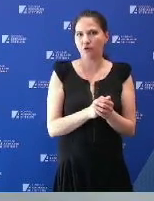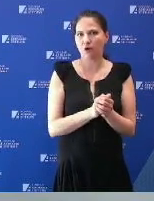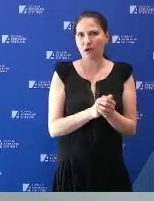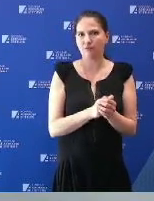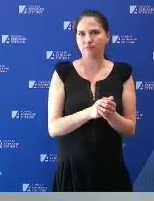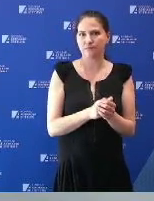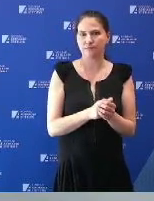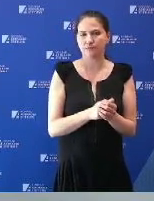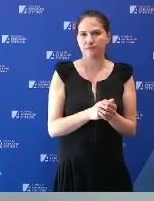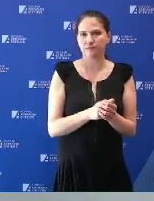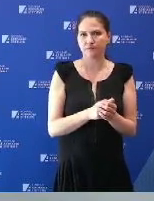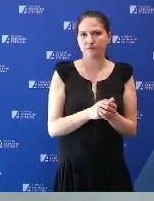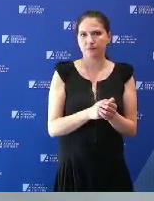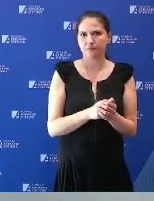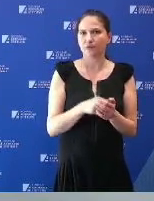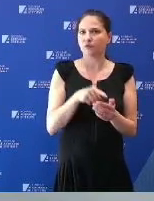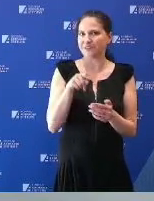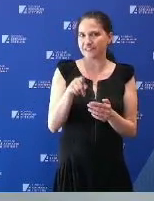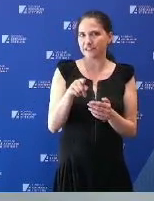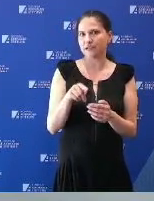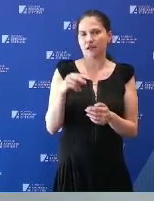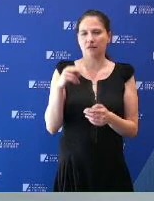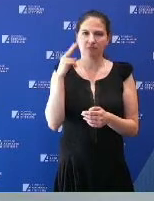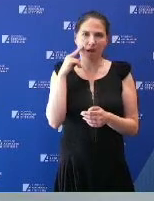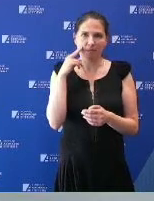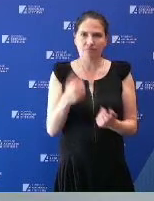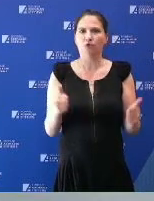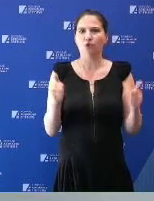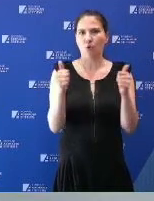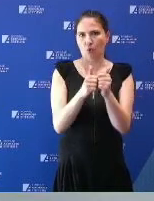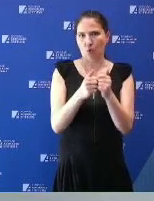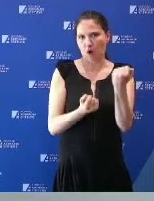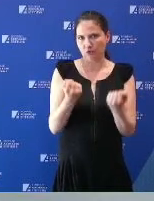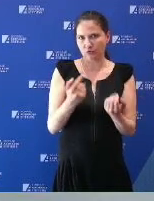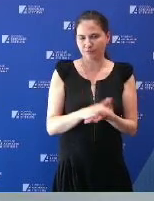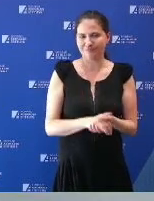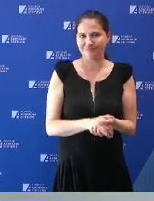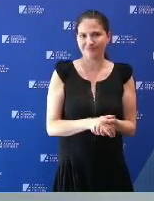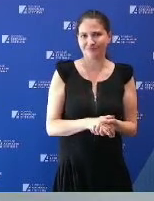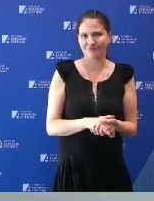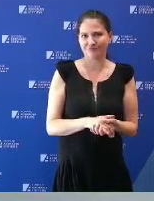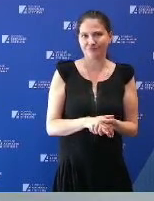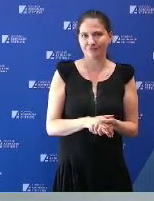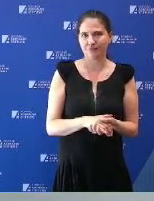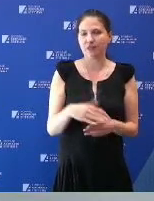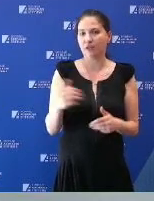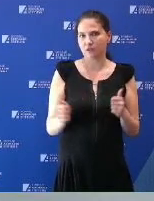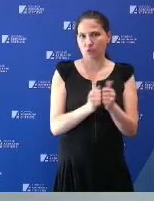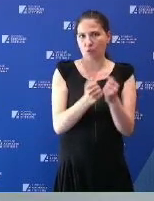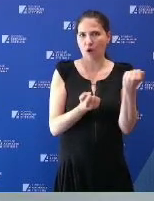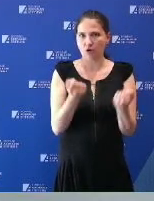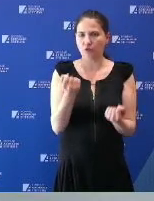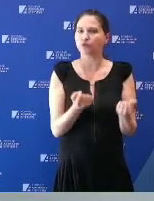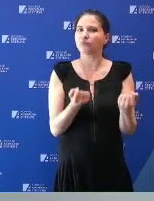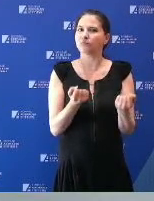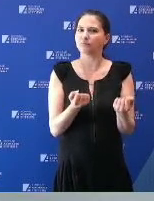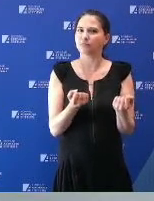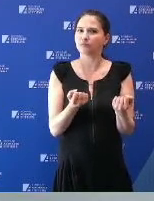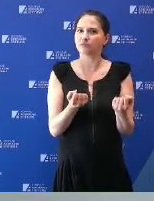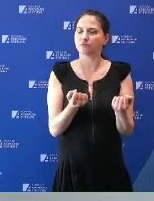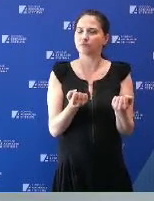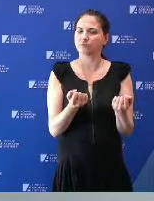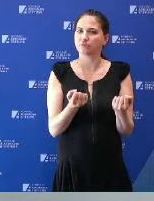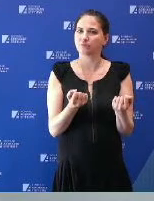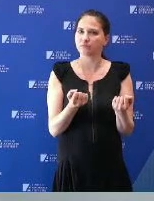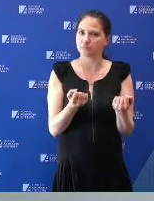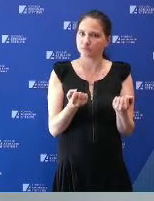ein nutzbares Forschungsobjekt, genau, das auch den Unternehmen zur Verfügung steht. Das KUKA selbst ist eingebunden eben